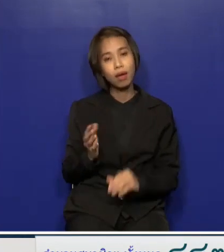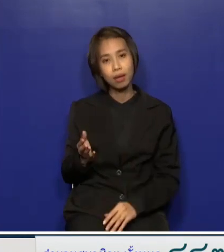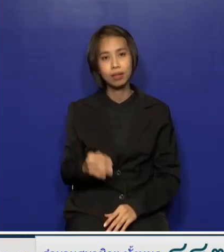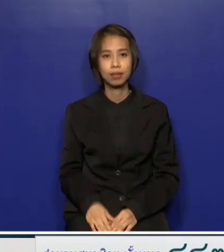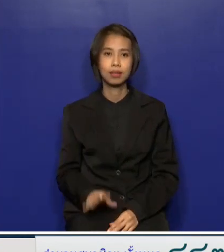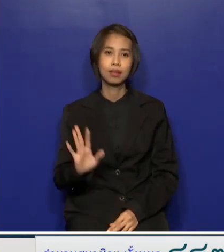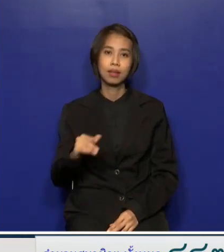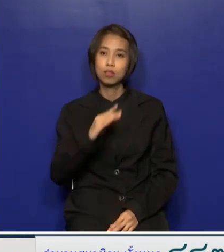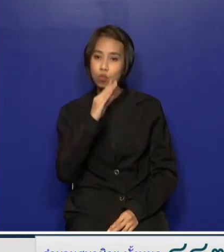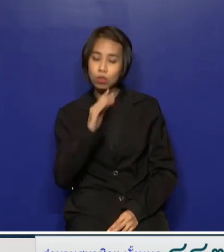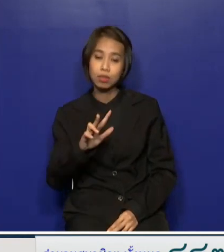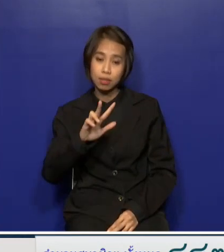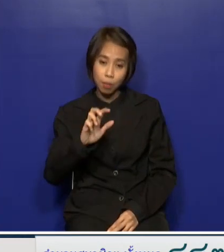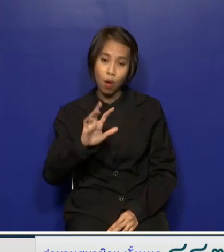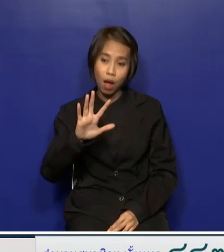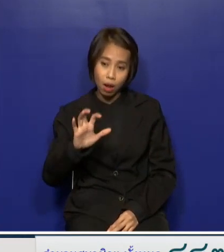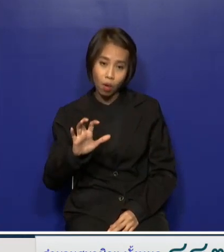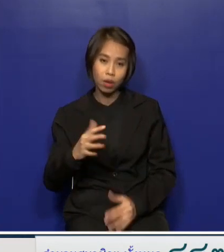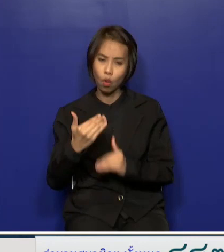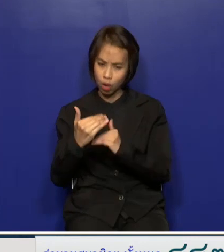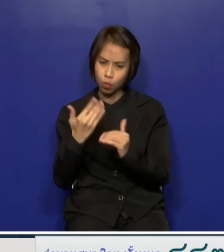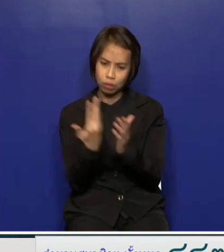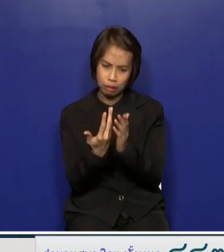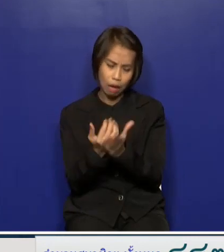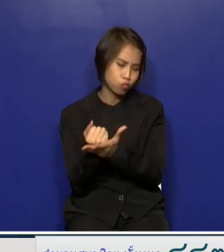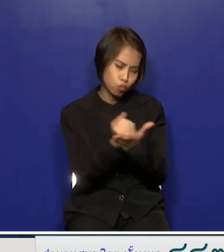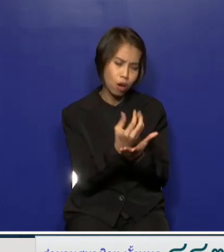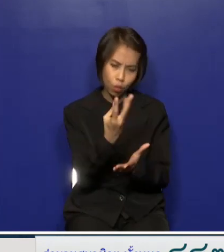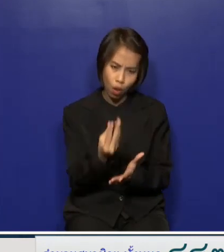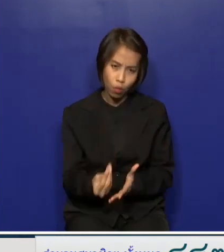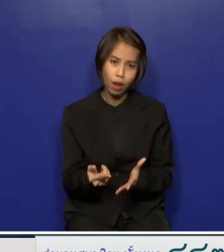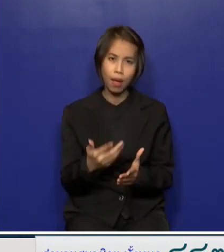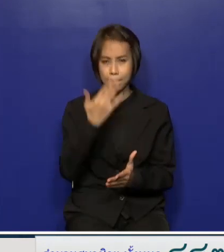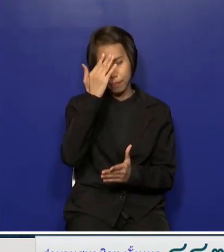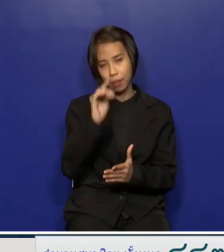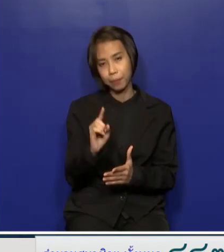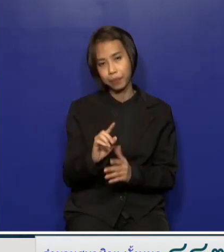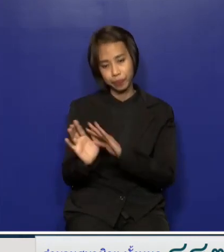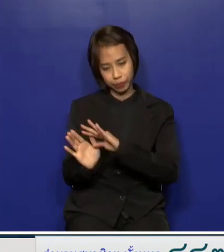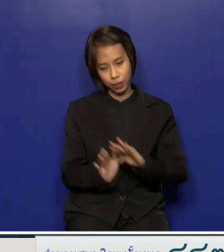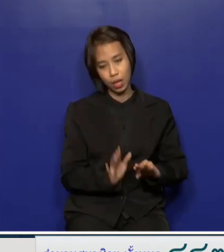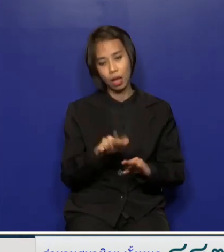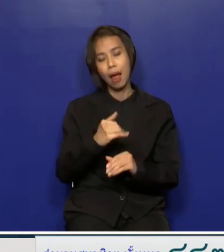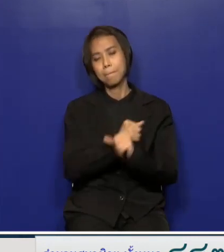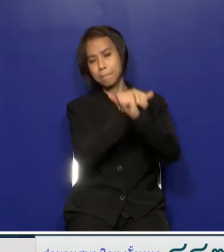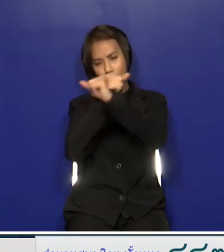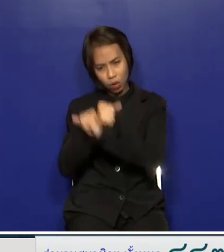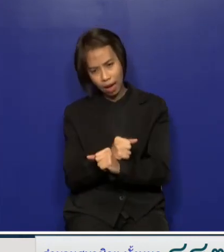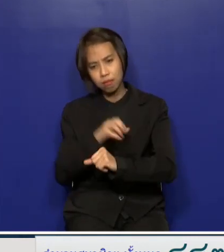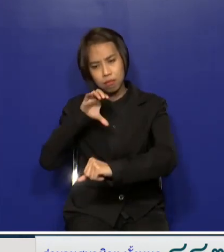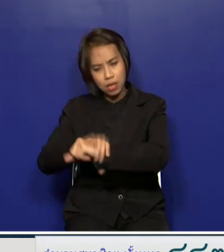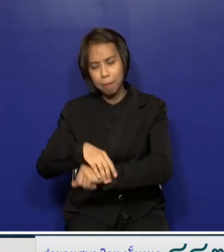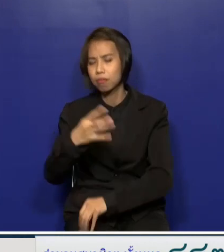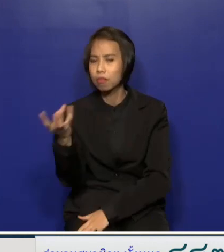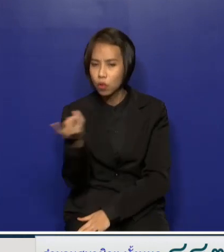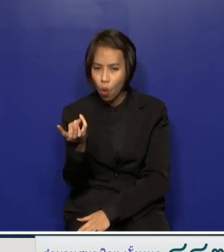300 ให้สง 500 ให้พัอีกำหนดราคาการป้องกัและปล่าล่าม น้อยมาก ไม่มีประสิทธ